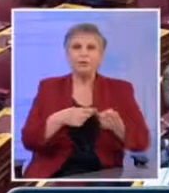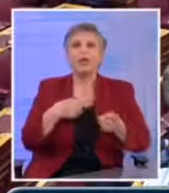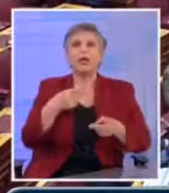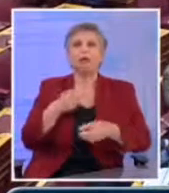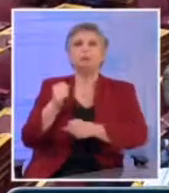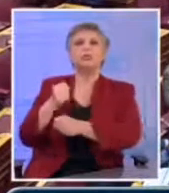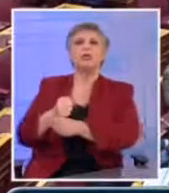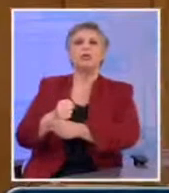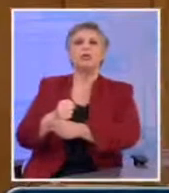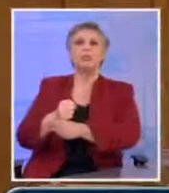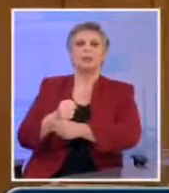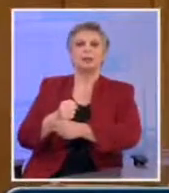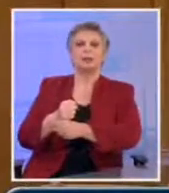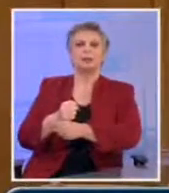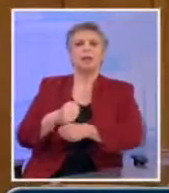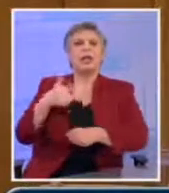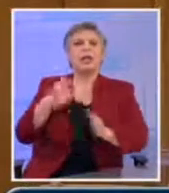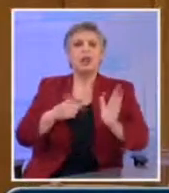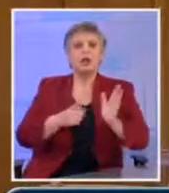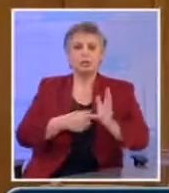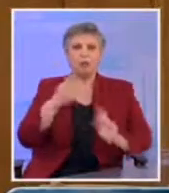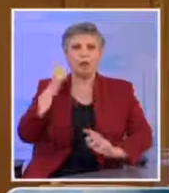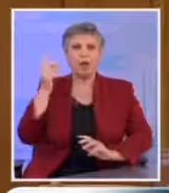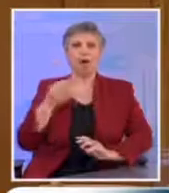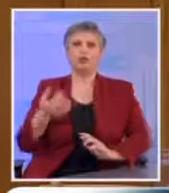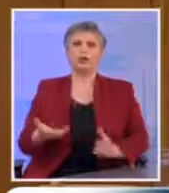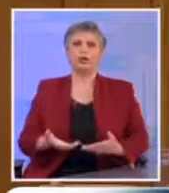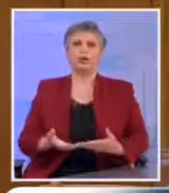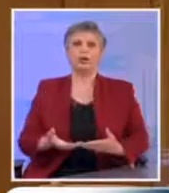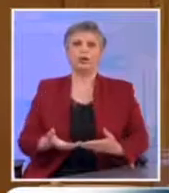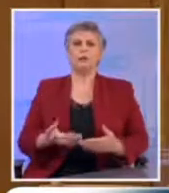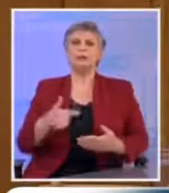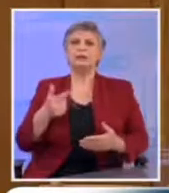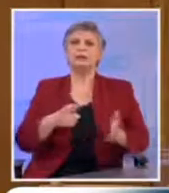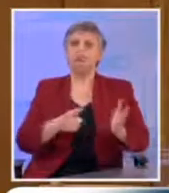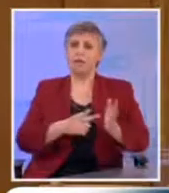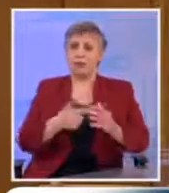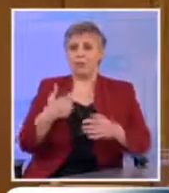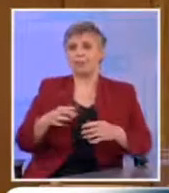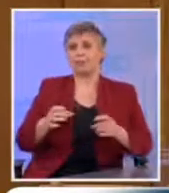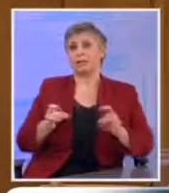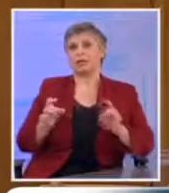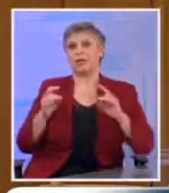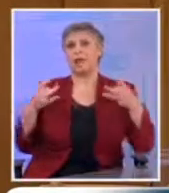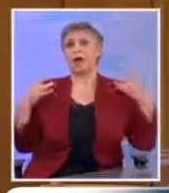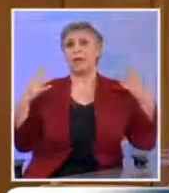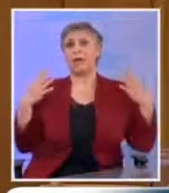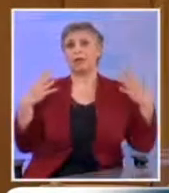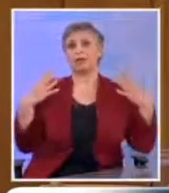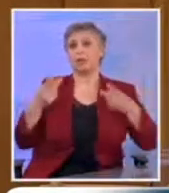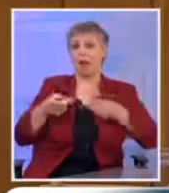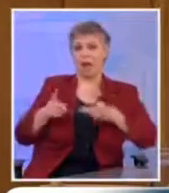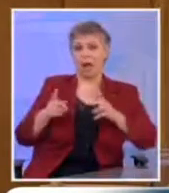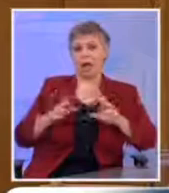συνηθισιακές επιταγές αλλά και την κοινή λογική. Κατανοεί δηλαδή, χωρίς όμως να απαλλάσσει, κατανοεί ότι μια